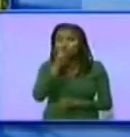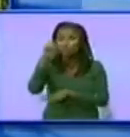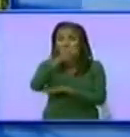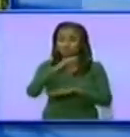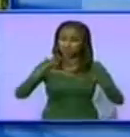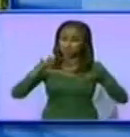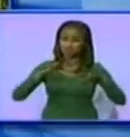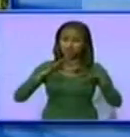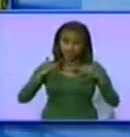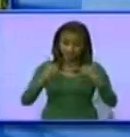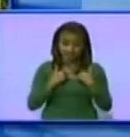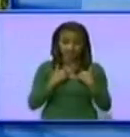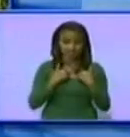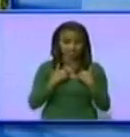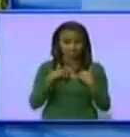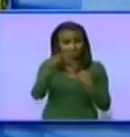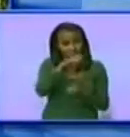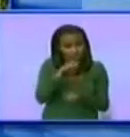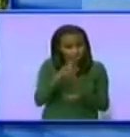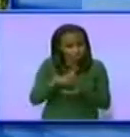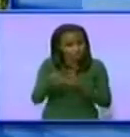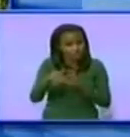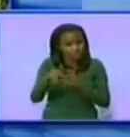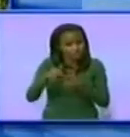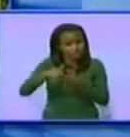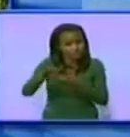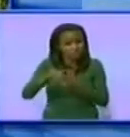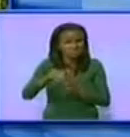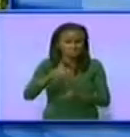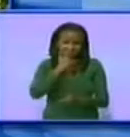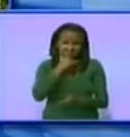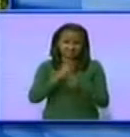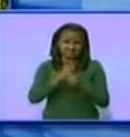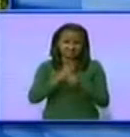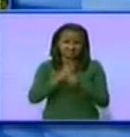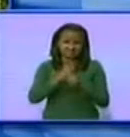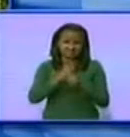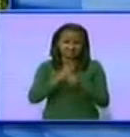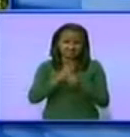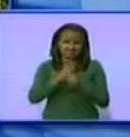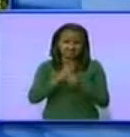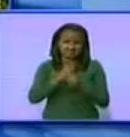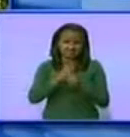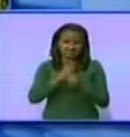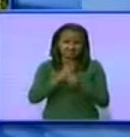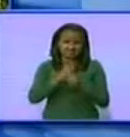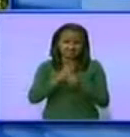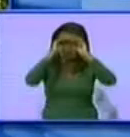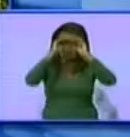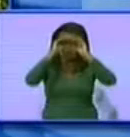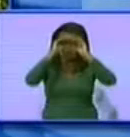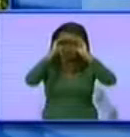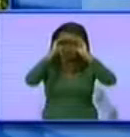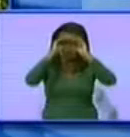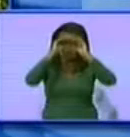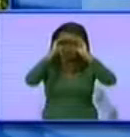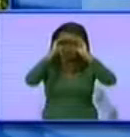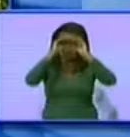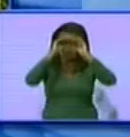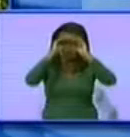የወላጆች ቀን ካልሆነ በስተቀር ከዛ ውጭ ወላጅ አምጣት ብዬ አላውቅም። ሁለተኛ ትምህርት ቤት ውስጥ ማስተርጎም የጀመርኩት አዳዲስ